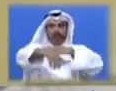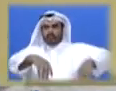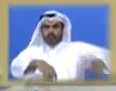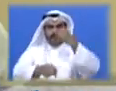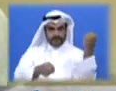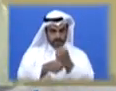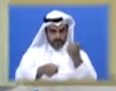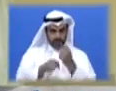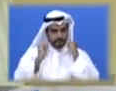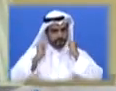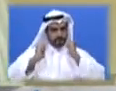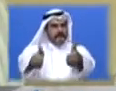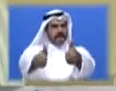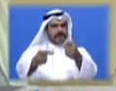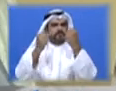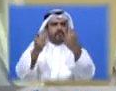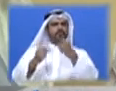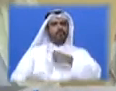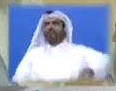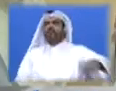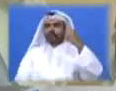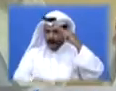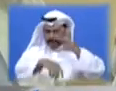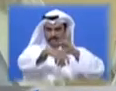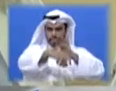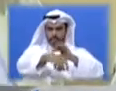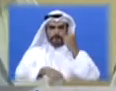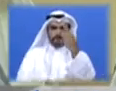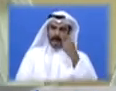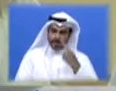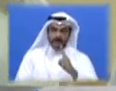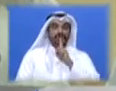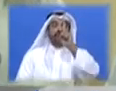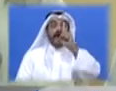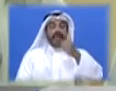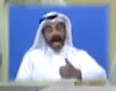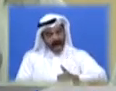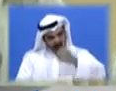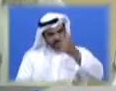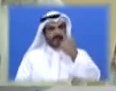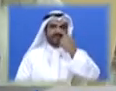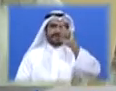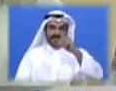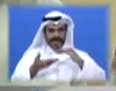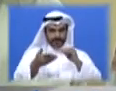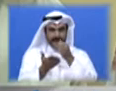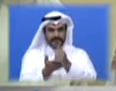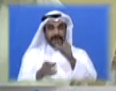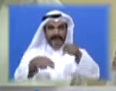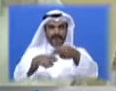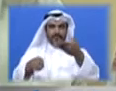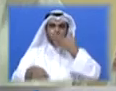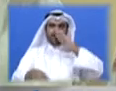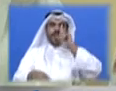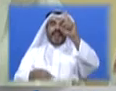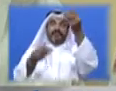وعملها الدؤوب ومحل ثقة المواطن فيها. نتطلع منهم إلى الأفضل ونتطلع إلى خدماتنا، خاصة وأن احنا في بلد يعني والحمد